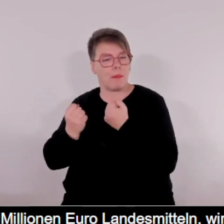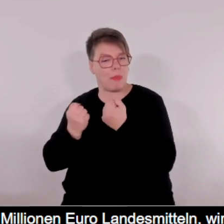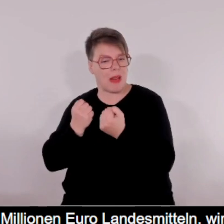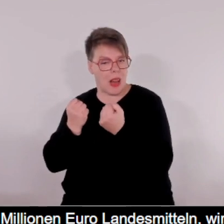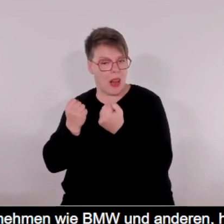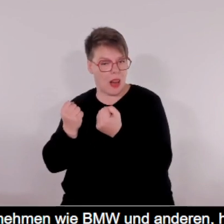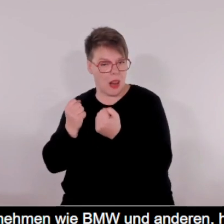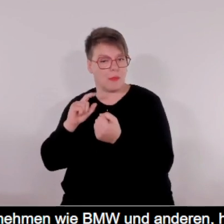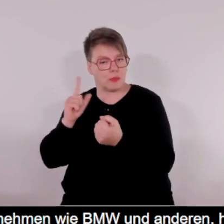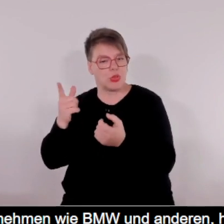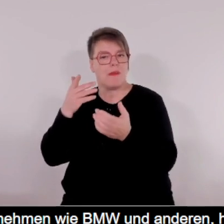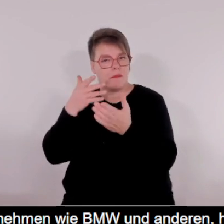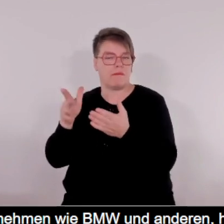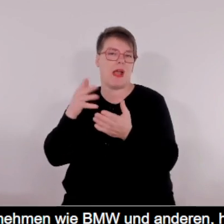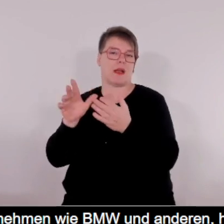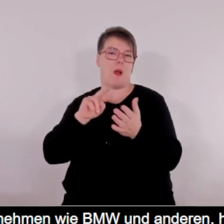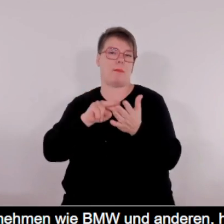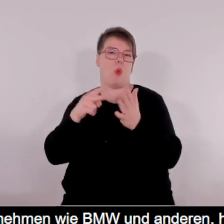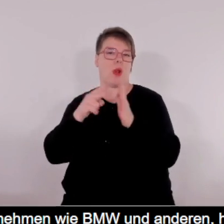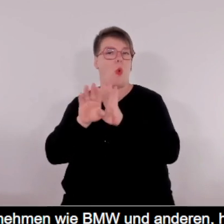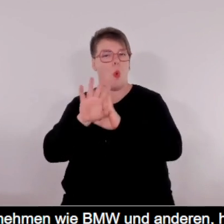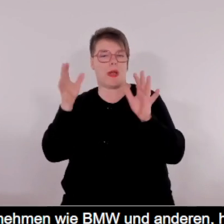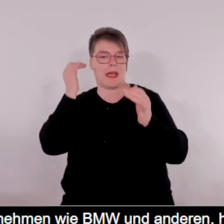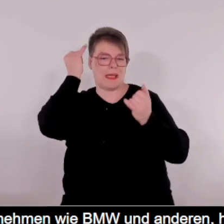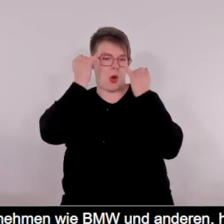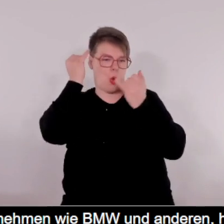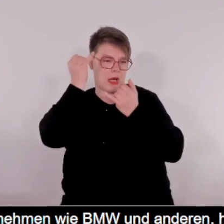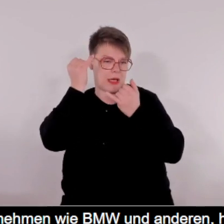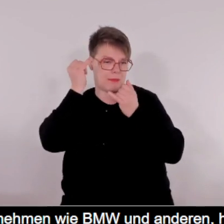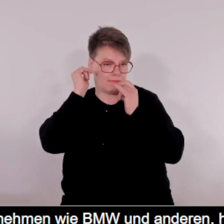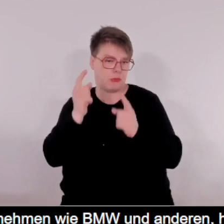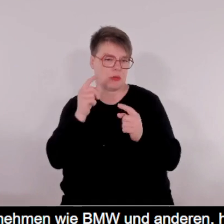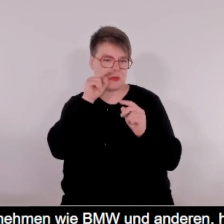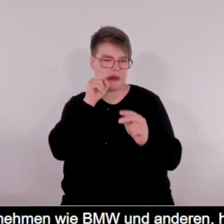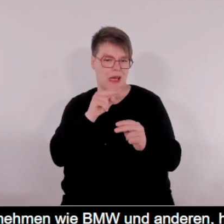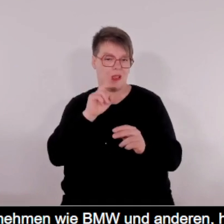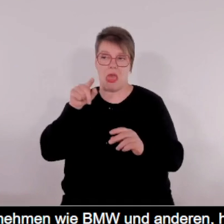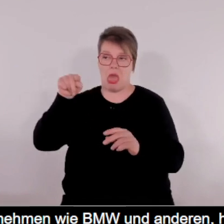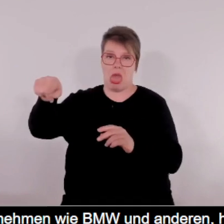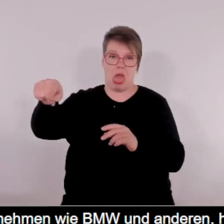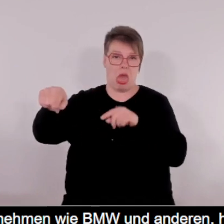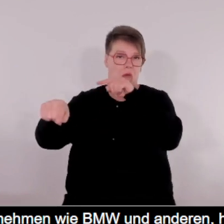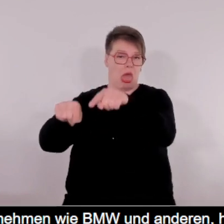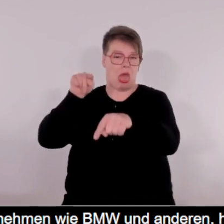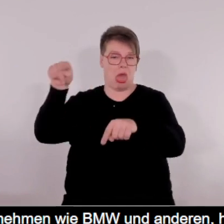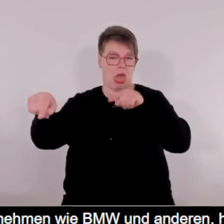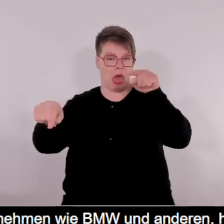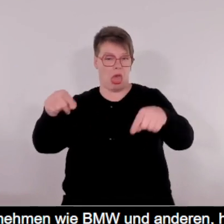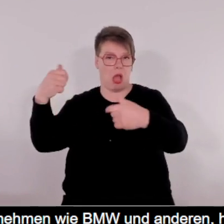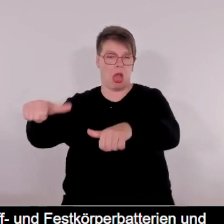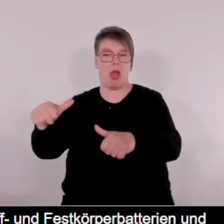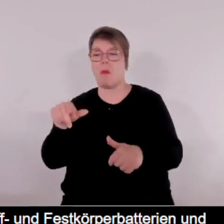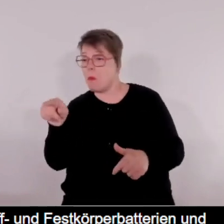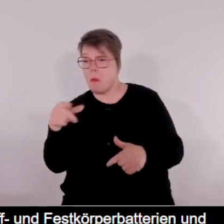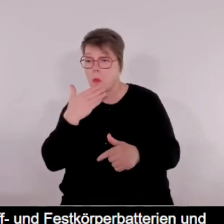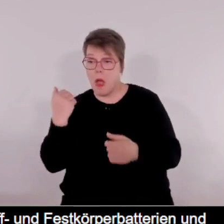gestreikt wird, was bei den Öffis los ist. Also wir brauchen weiterhin unser Auto und brauchen auch weiterhin alle Antriebstechniken